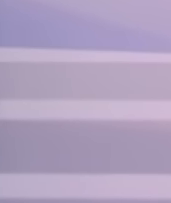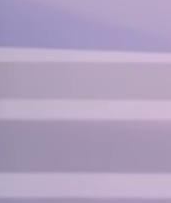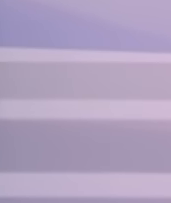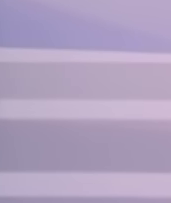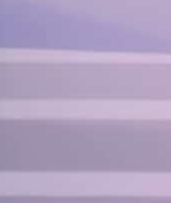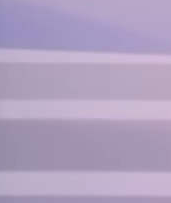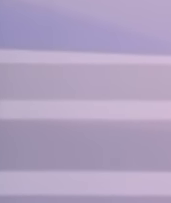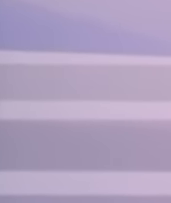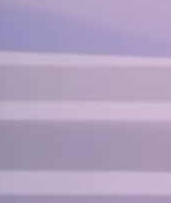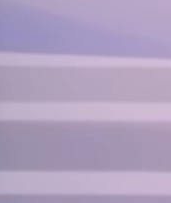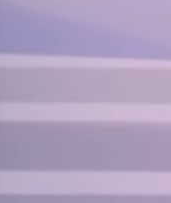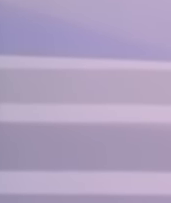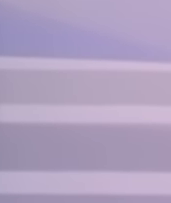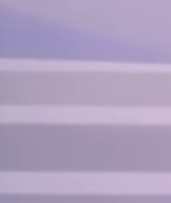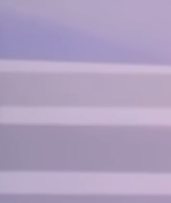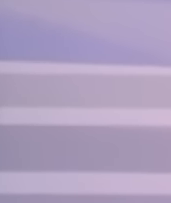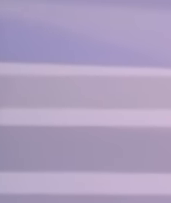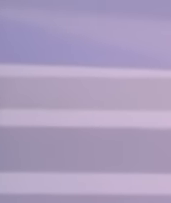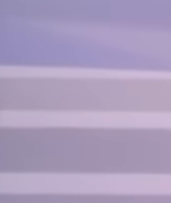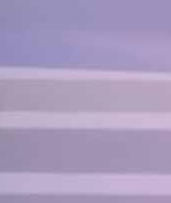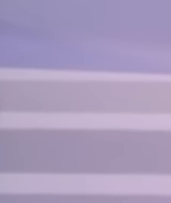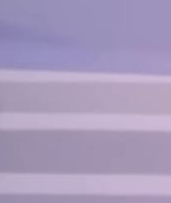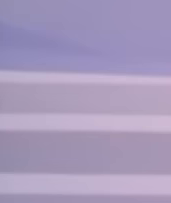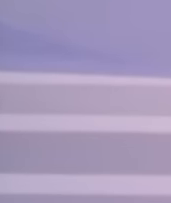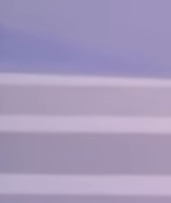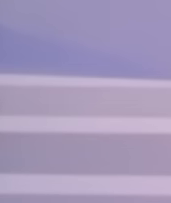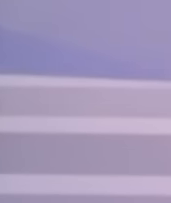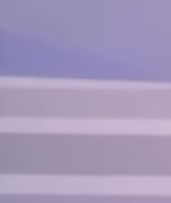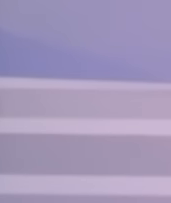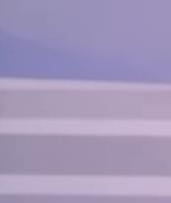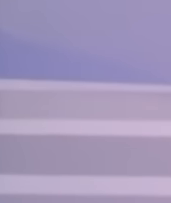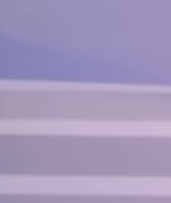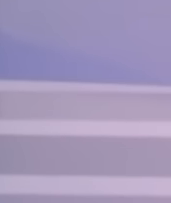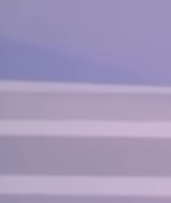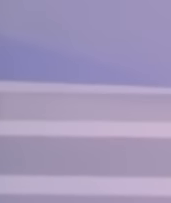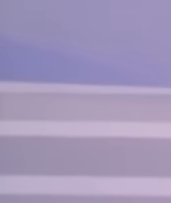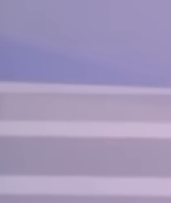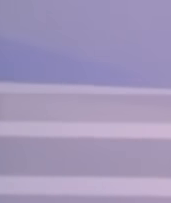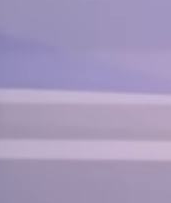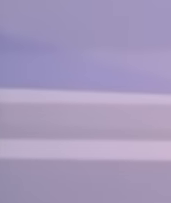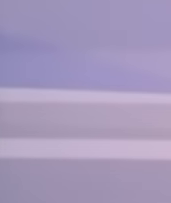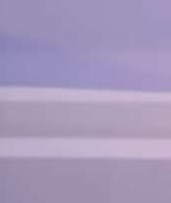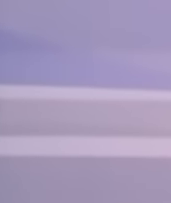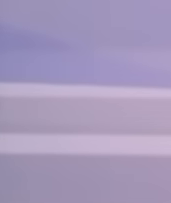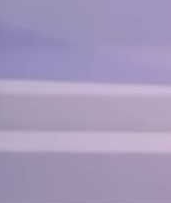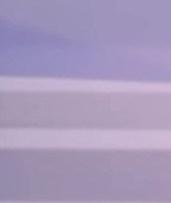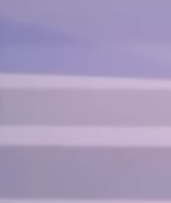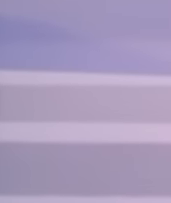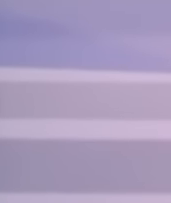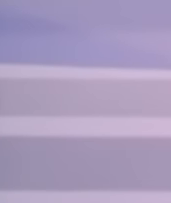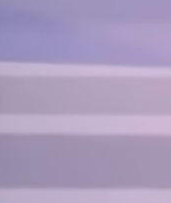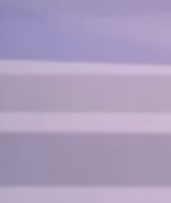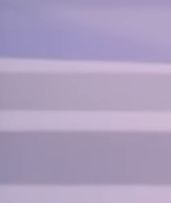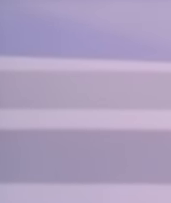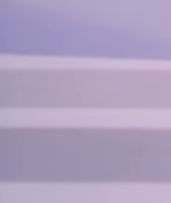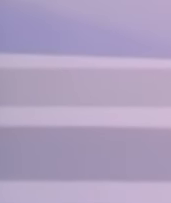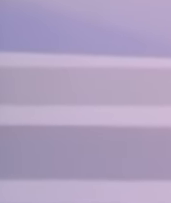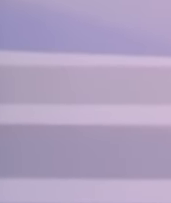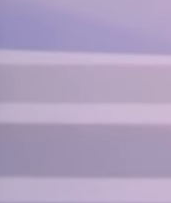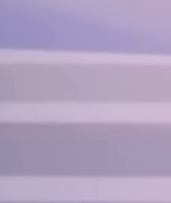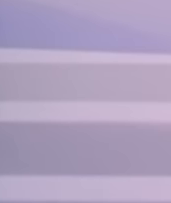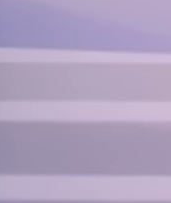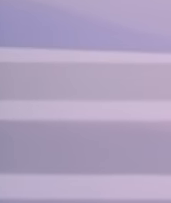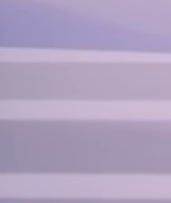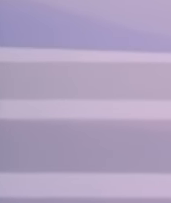tumutok sa mga balita mag-subscribe sa GMA integrated news sa YouTube sa mga kapuso abroad samahan niyo kami sa GMA Pinoy TV at